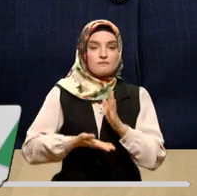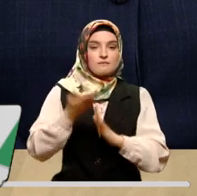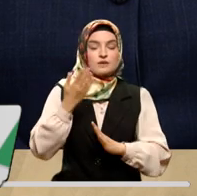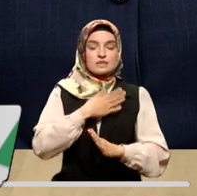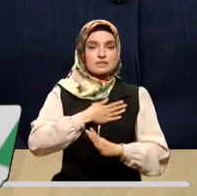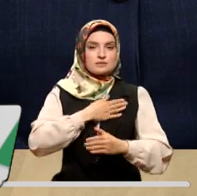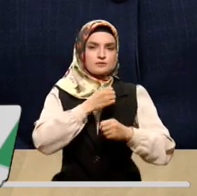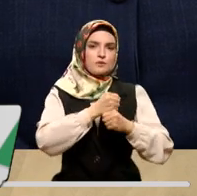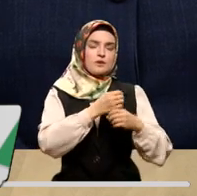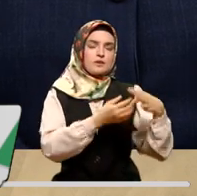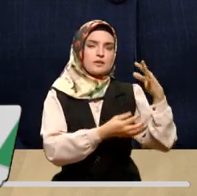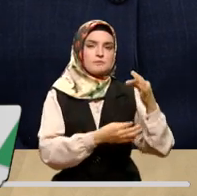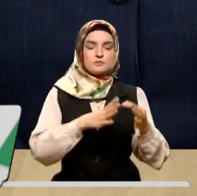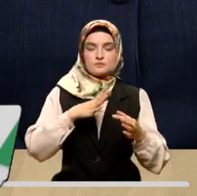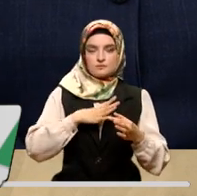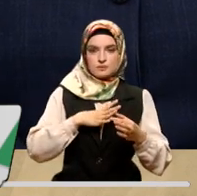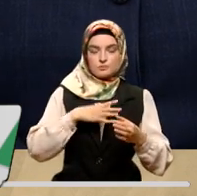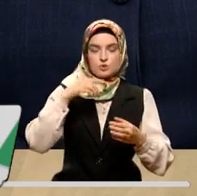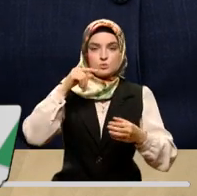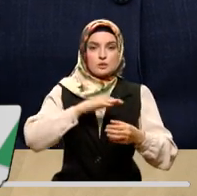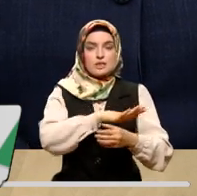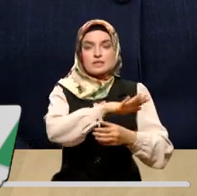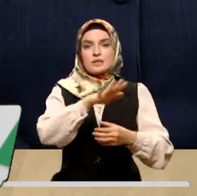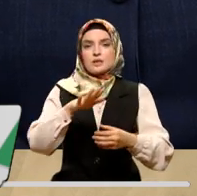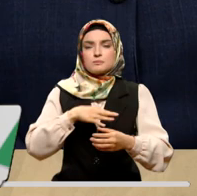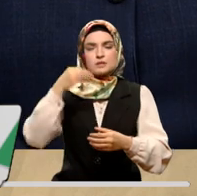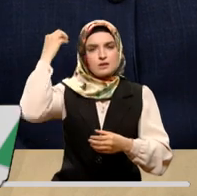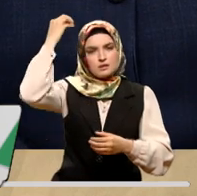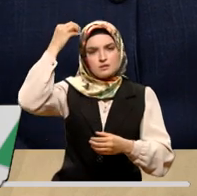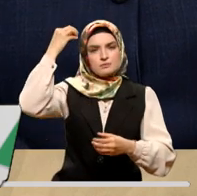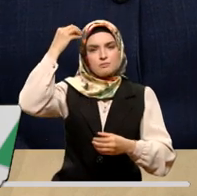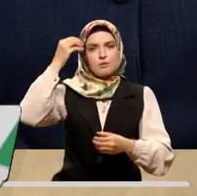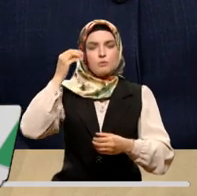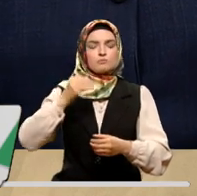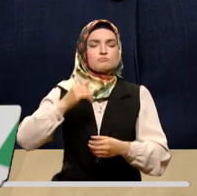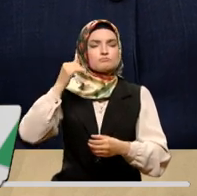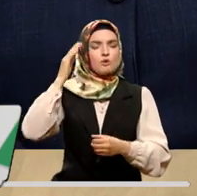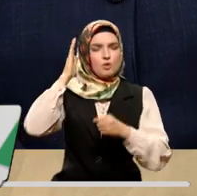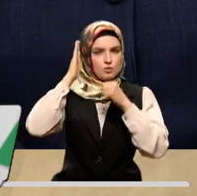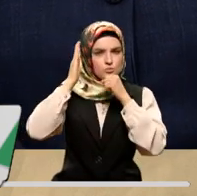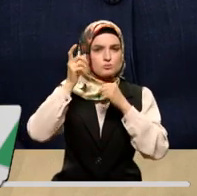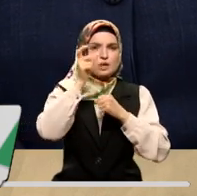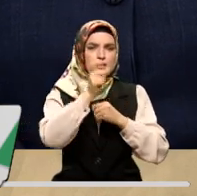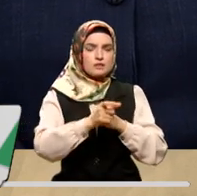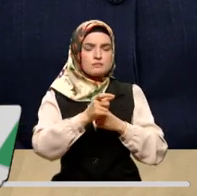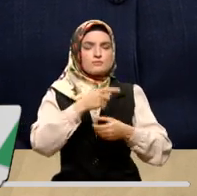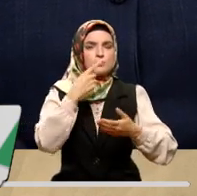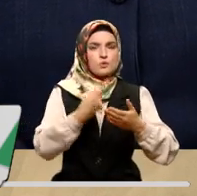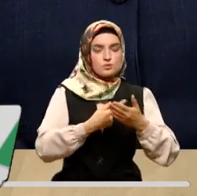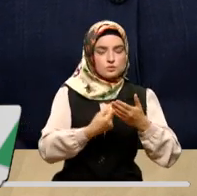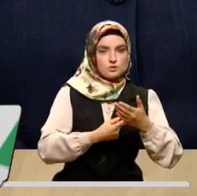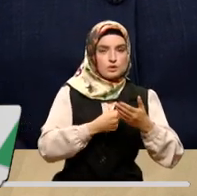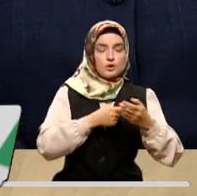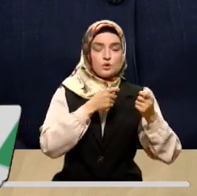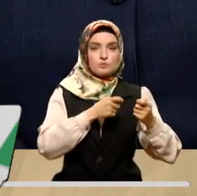biz tamamen hepimiz yani imamımız, müezzinimiz, Kur'an kursu hocamız, efendim vaizimiz, işte